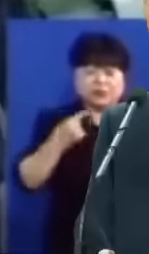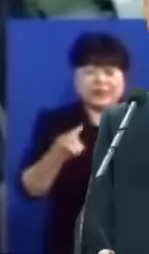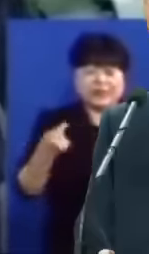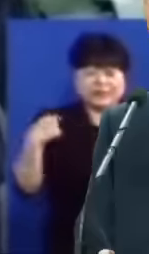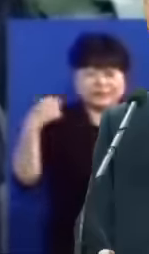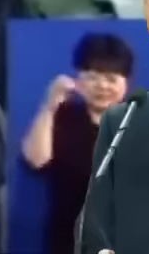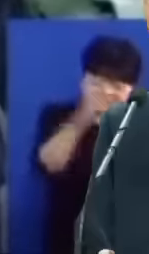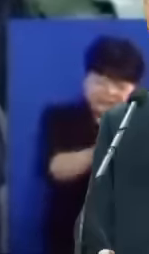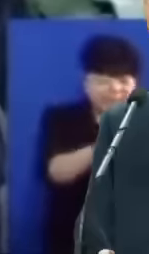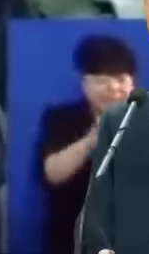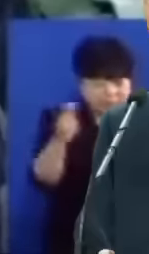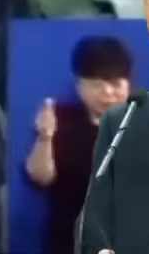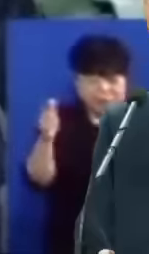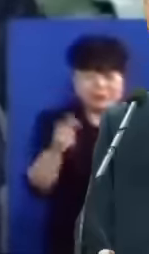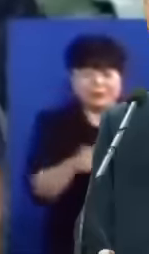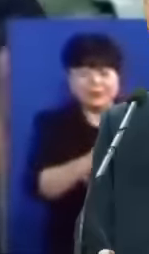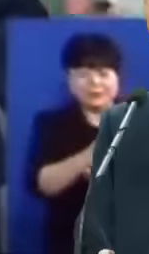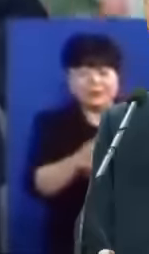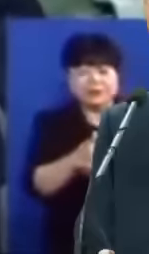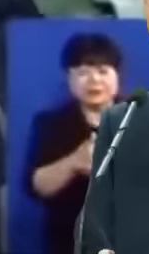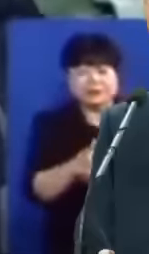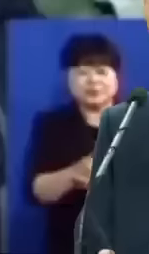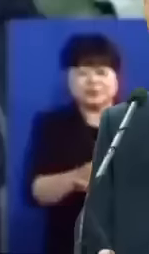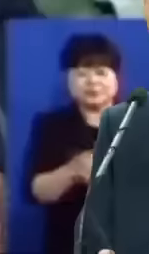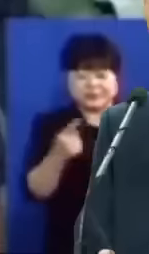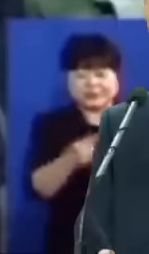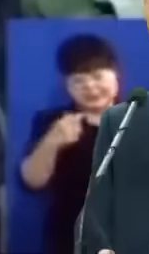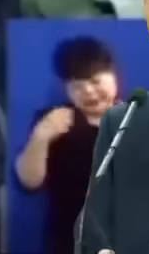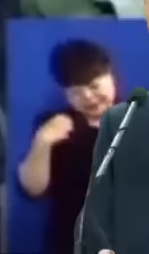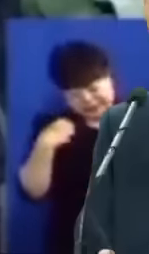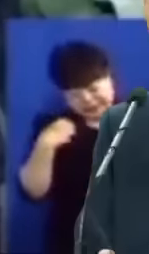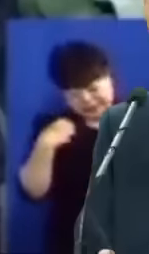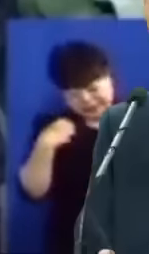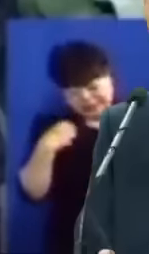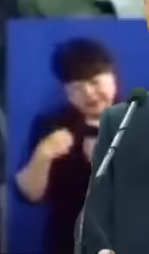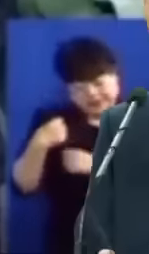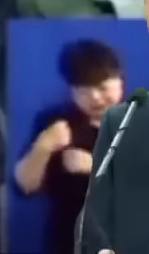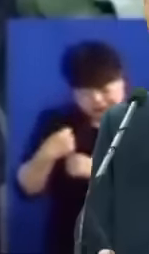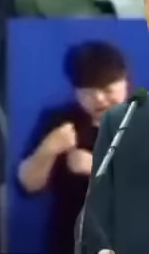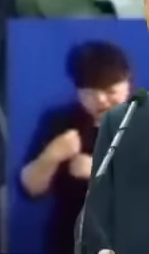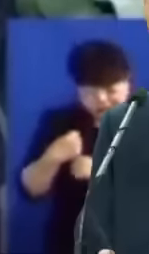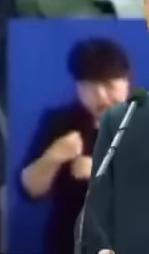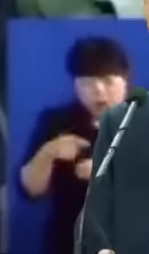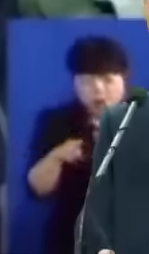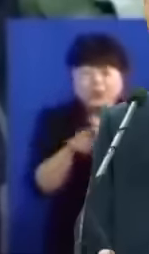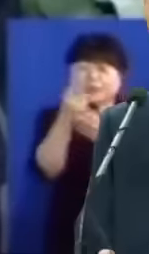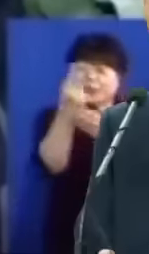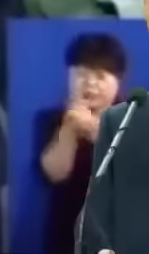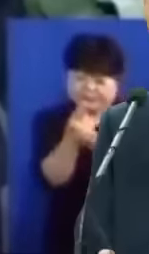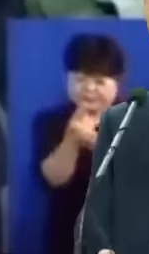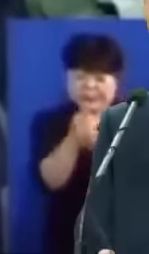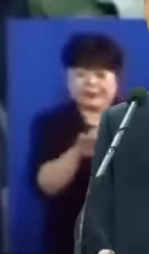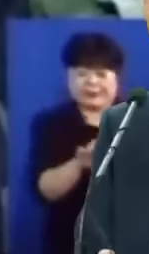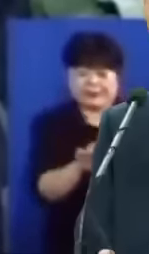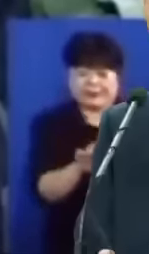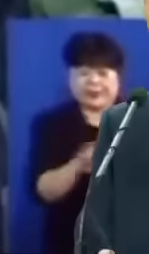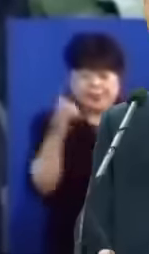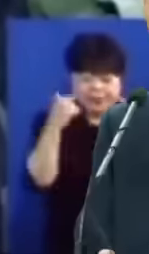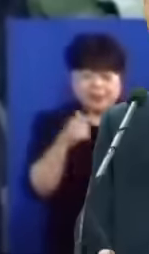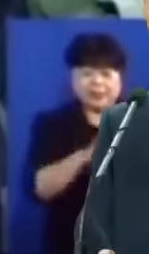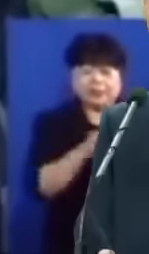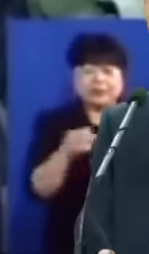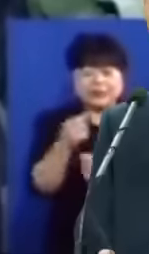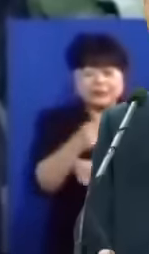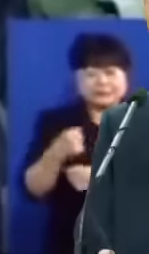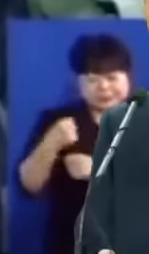그렇게 말 안 했었습니다. 오늘 여러분 짐을 맡아서 그 짐을 짊어지기 위해서 오신 것입니다. 날마다